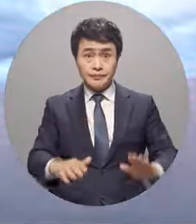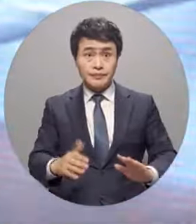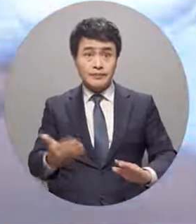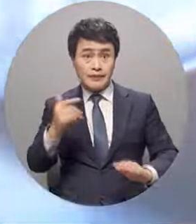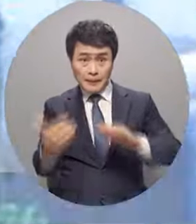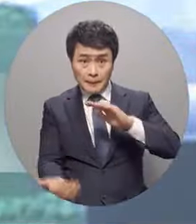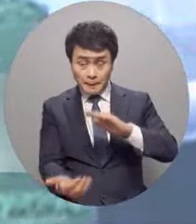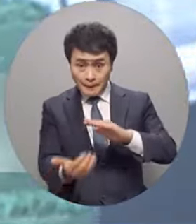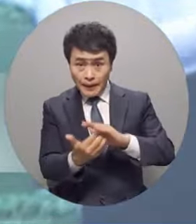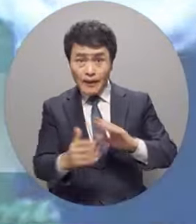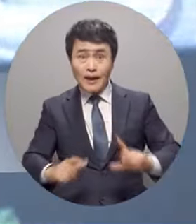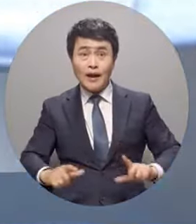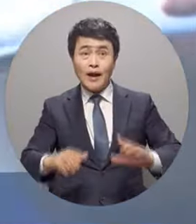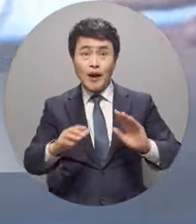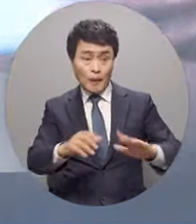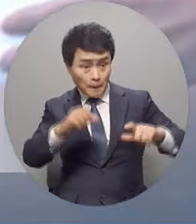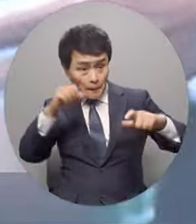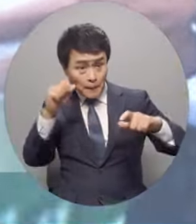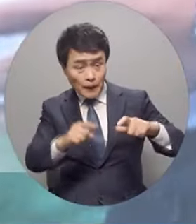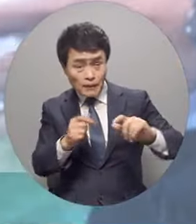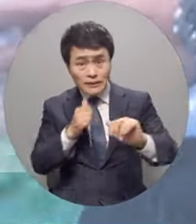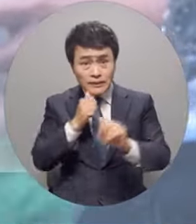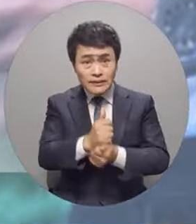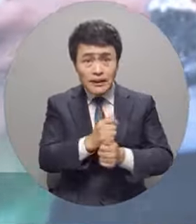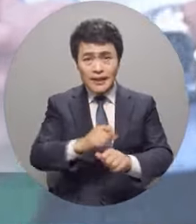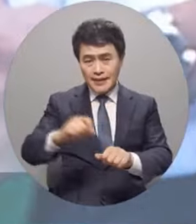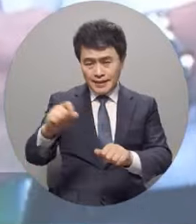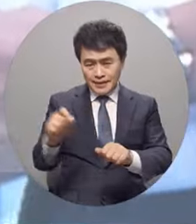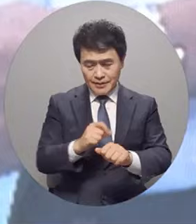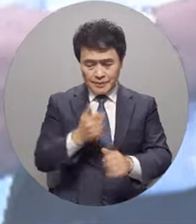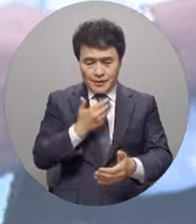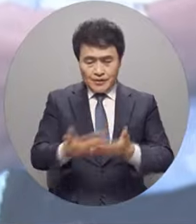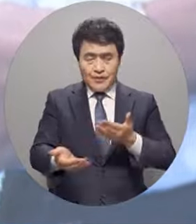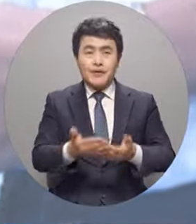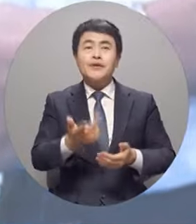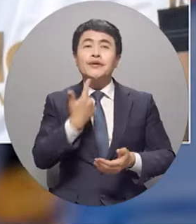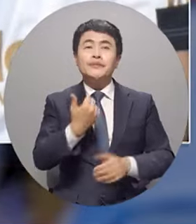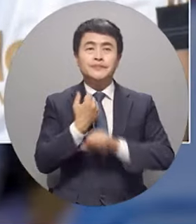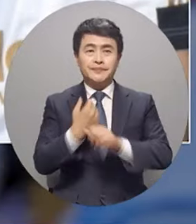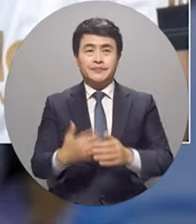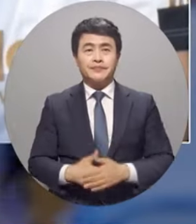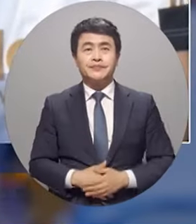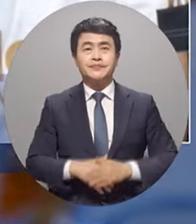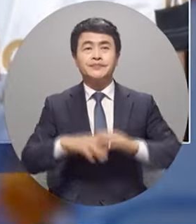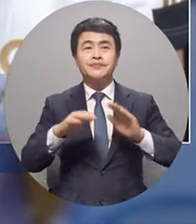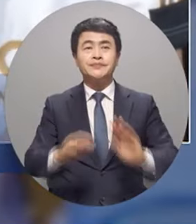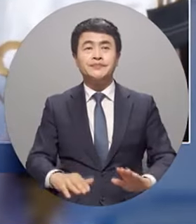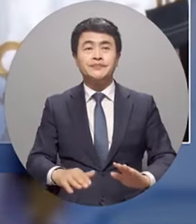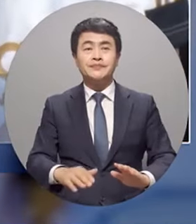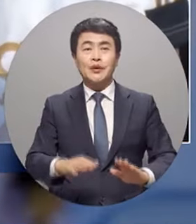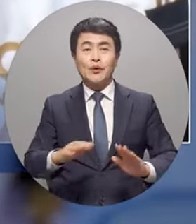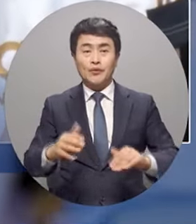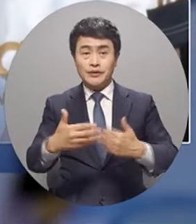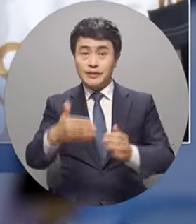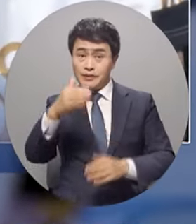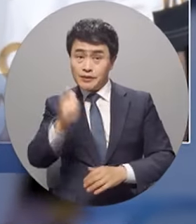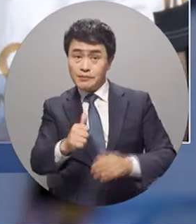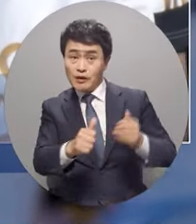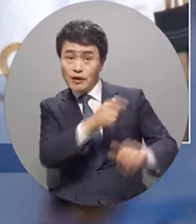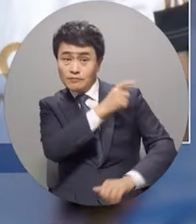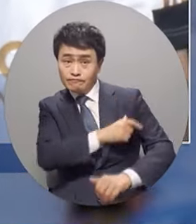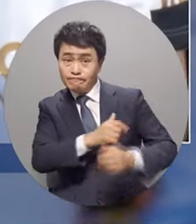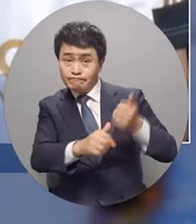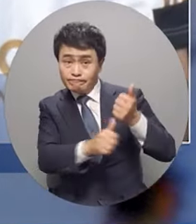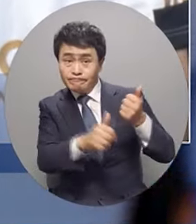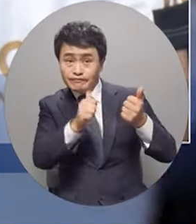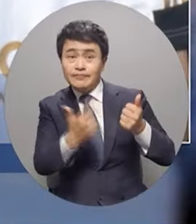최고의 순간으로는 골이나 승리가 아닌 특별한 경험을 꼽았습니다. 오늘 우리 팀의 주장과 부주장들을 뽑겠다 이래가지고